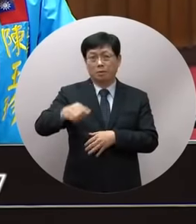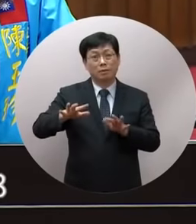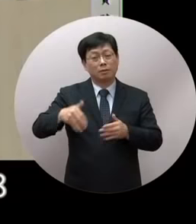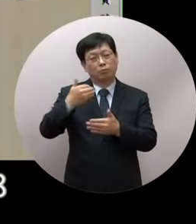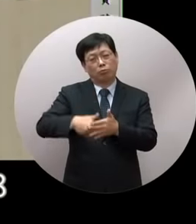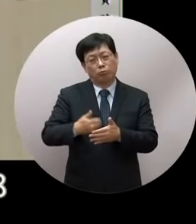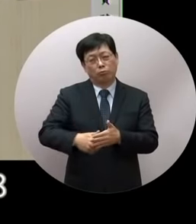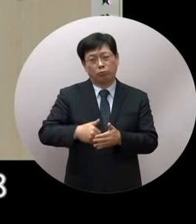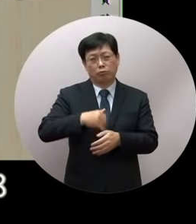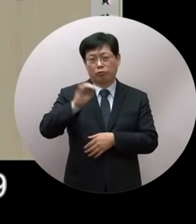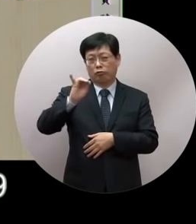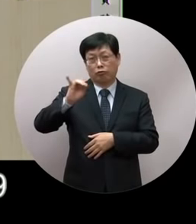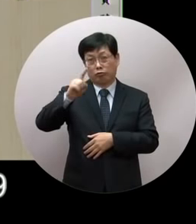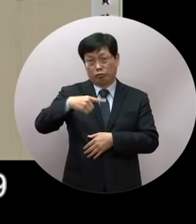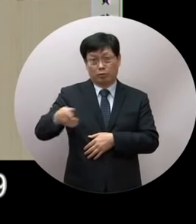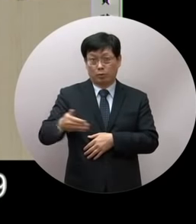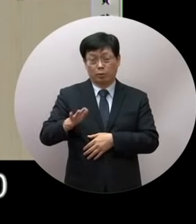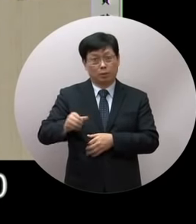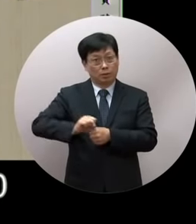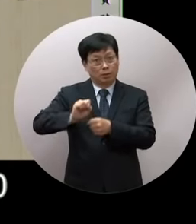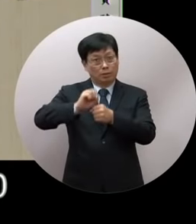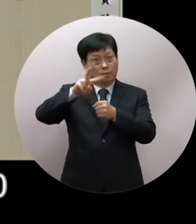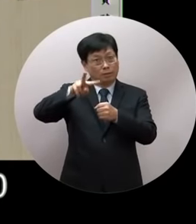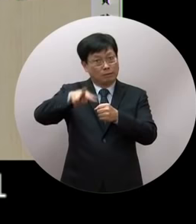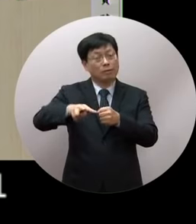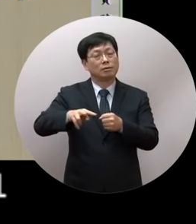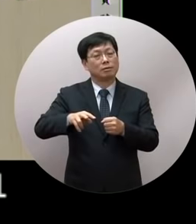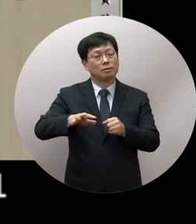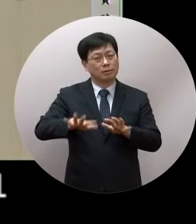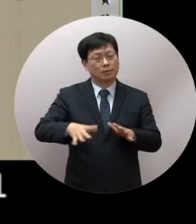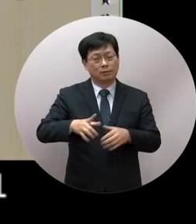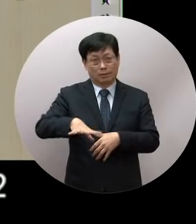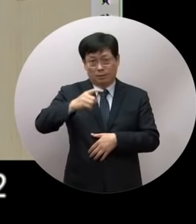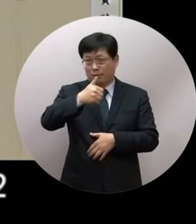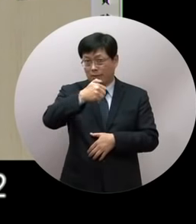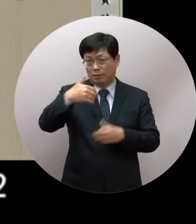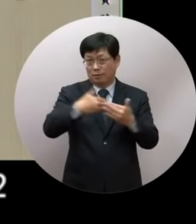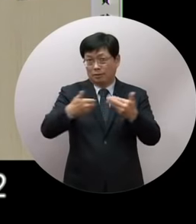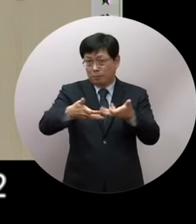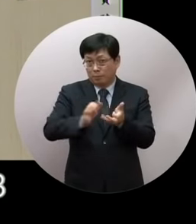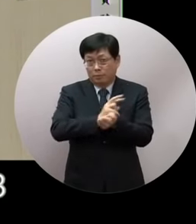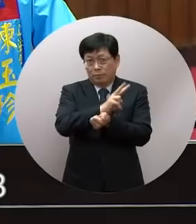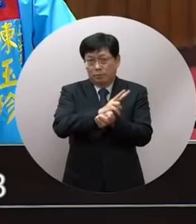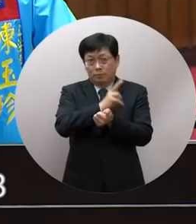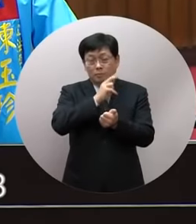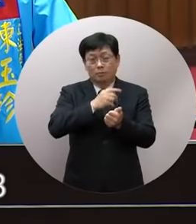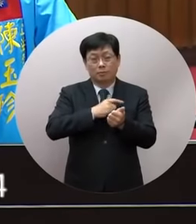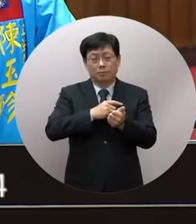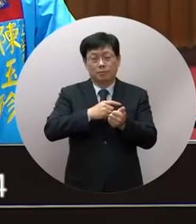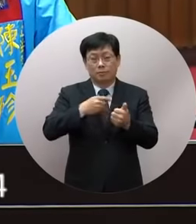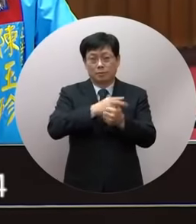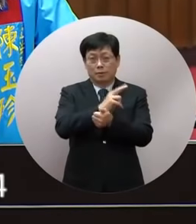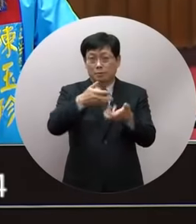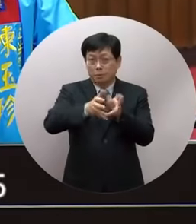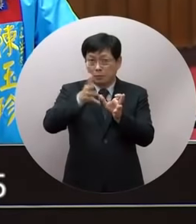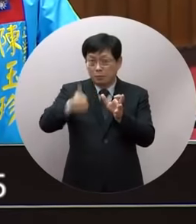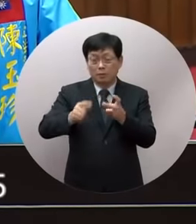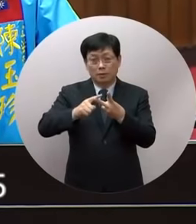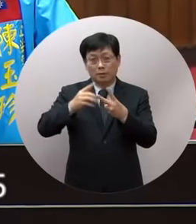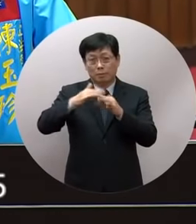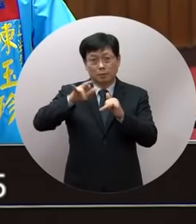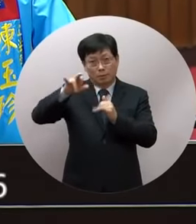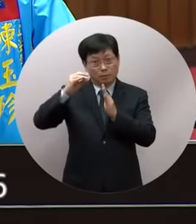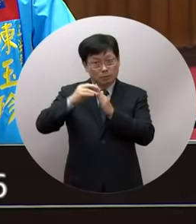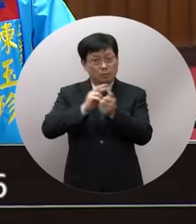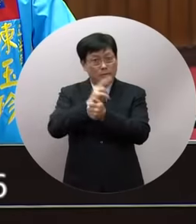在剩从一千多人，现在慢慢有到两千多人哦。我先谢谢我们交通部的这个林局长跟民航局林部长跟民航局